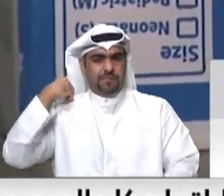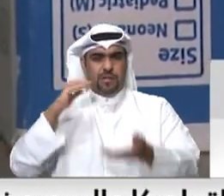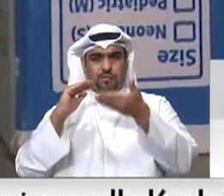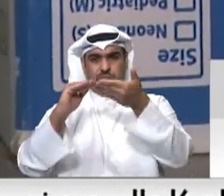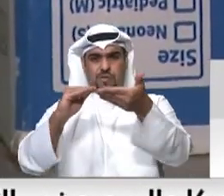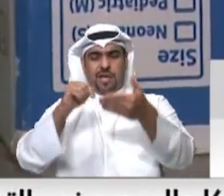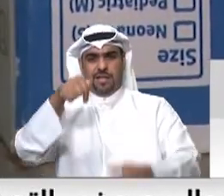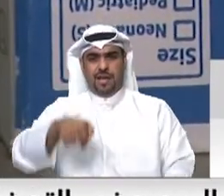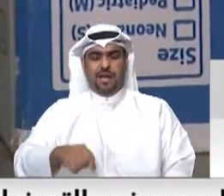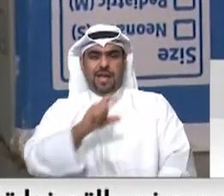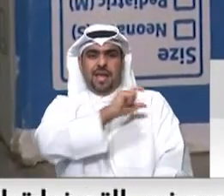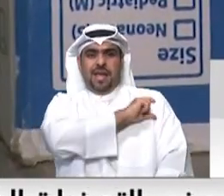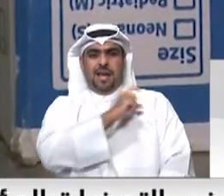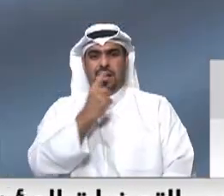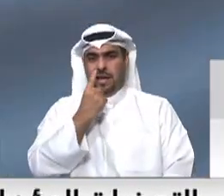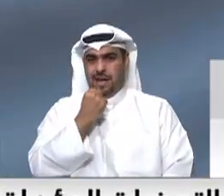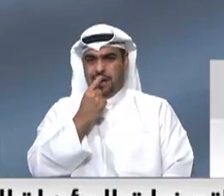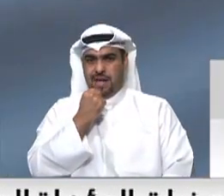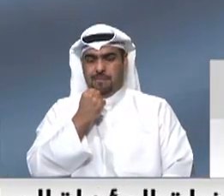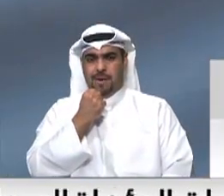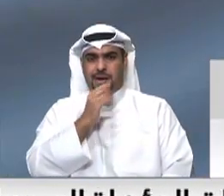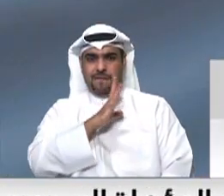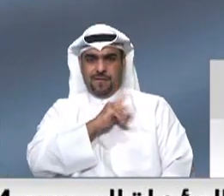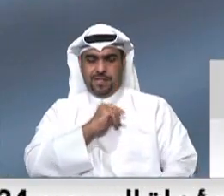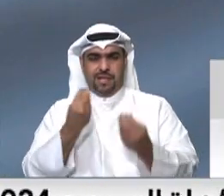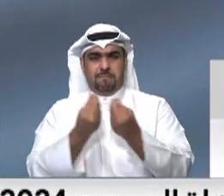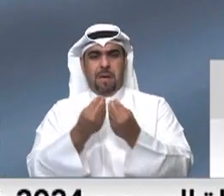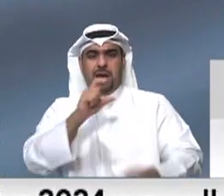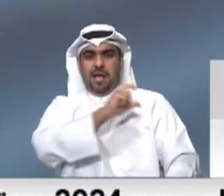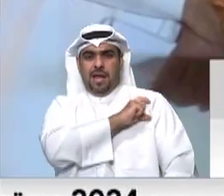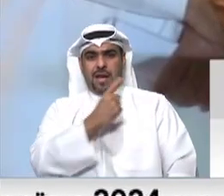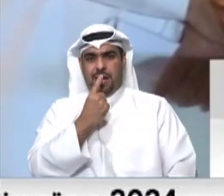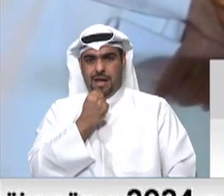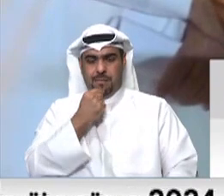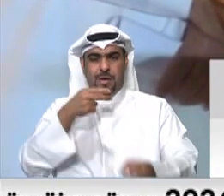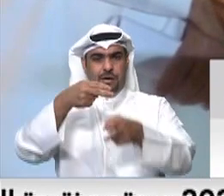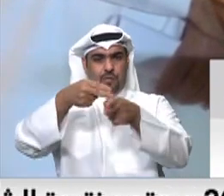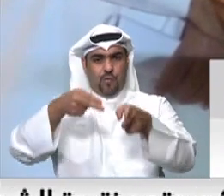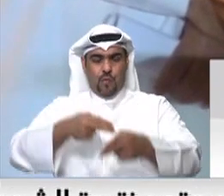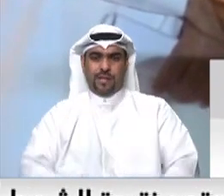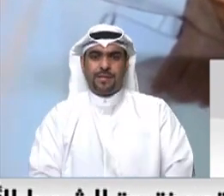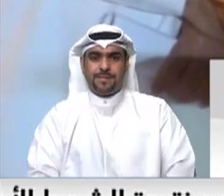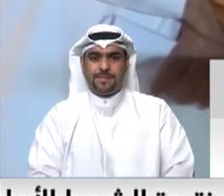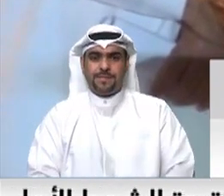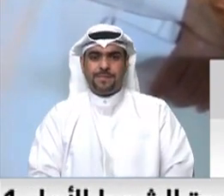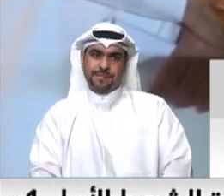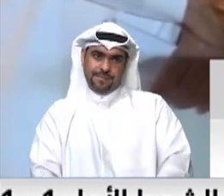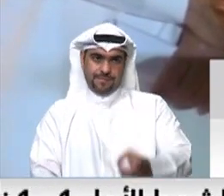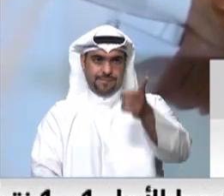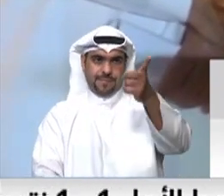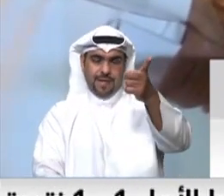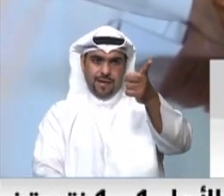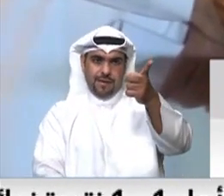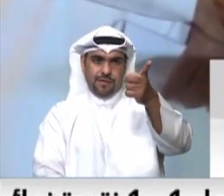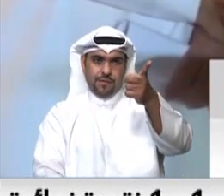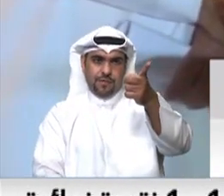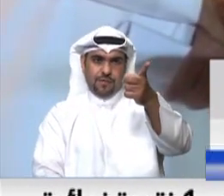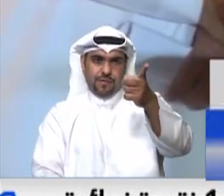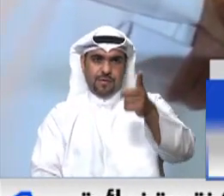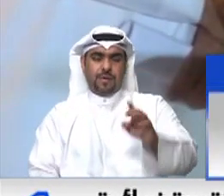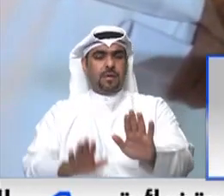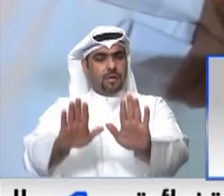لدخول قوافل الإغاثة الكويتية فور فتح المعابر الحدودية. احنا ايضا حاملين عبء